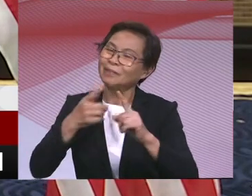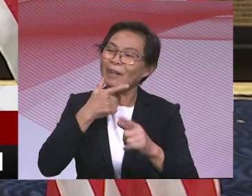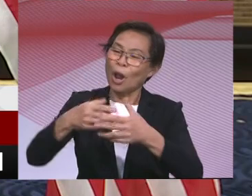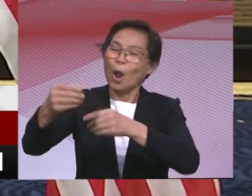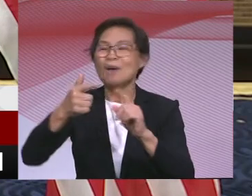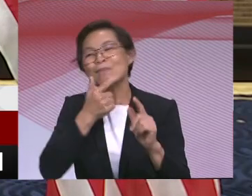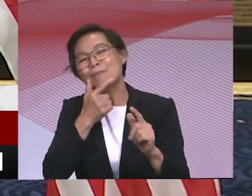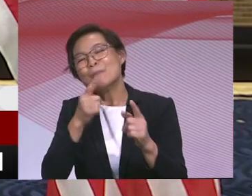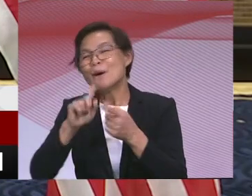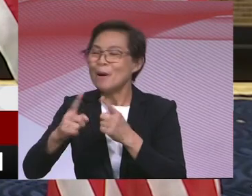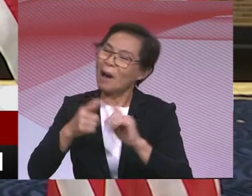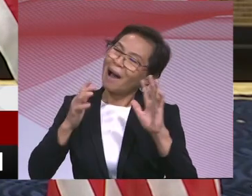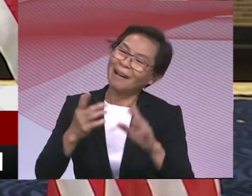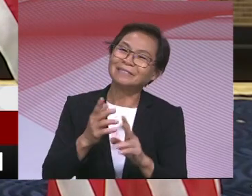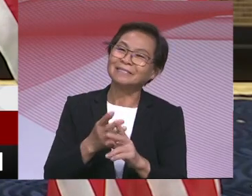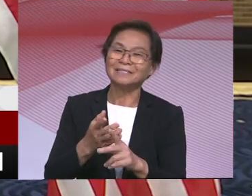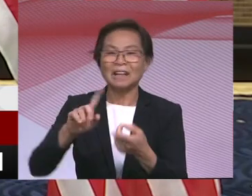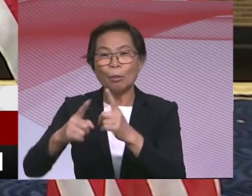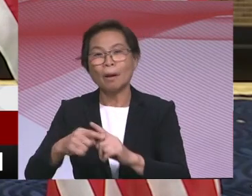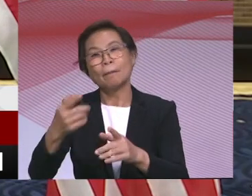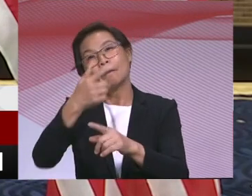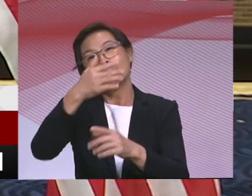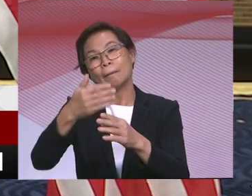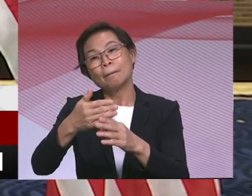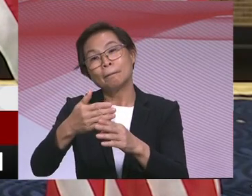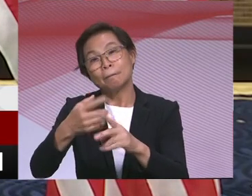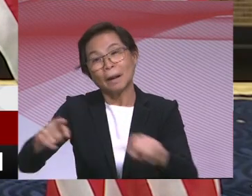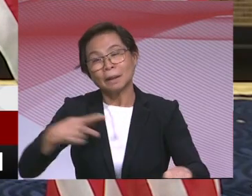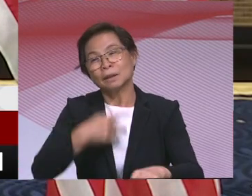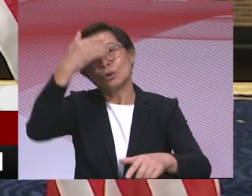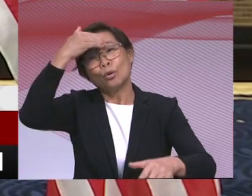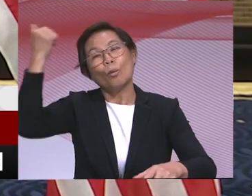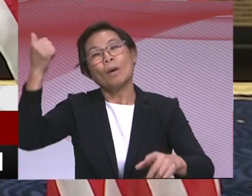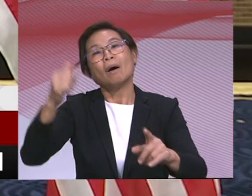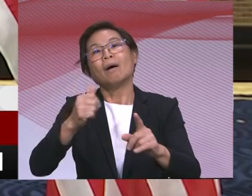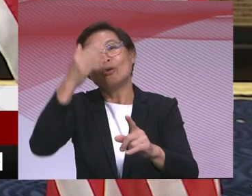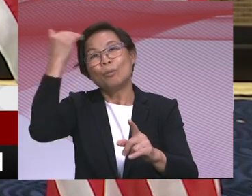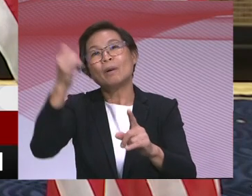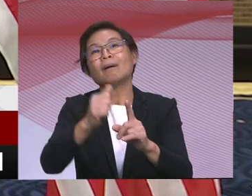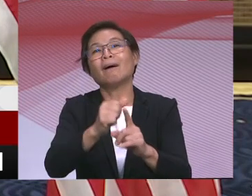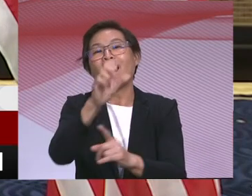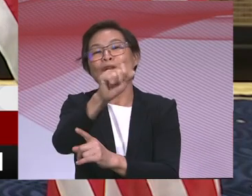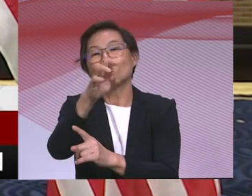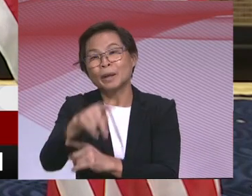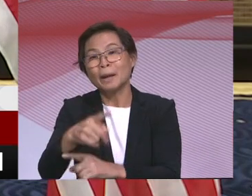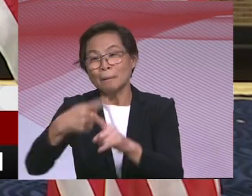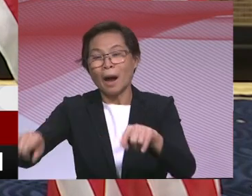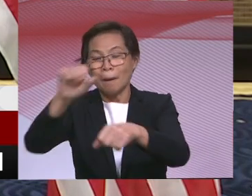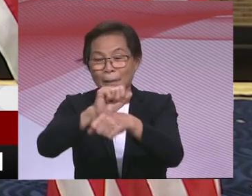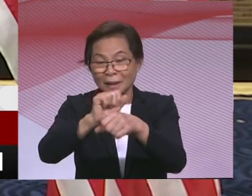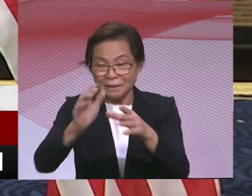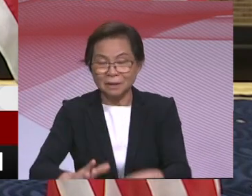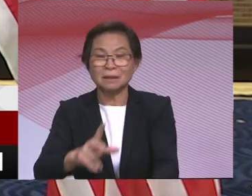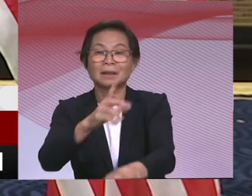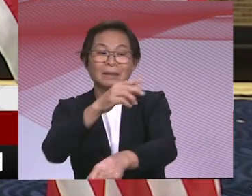tetapi kita sering lupa segala e-shop dan petugas-petugas kesehatan kita yang bertugas Lumos